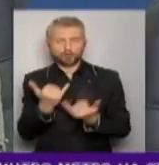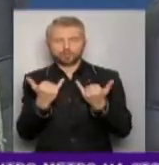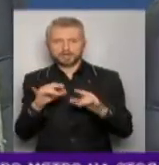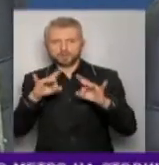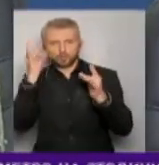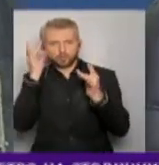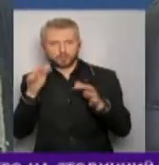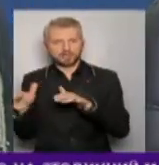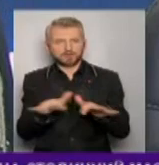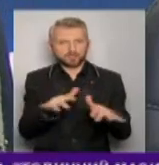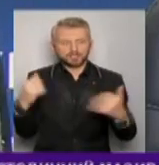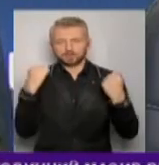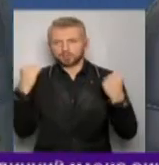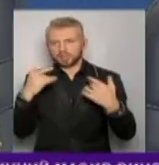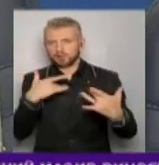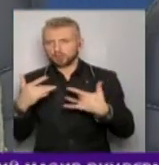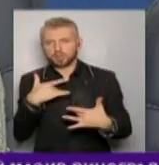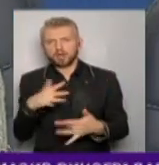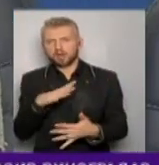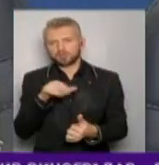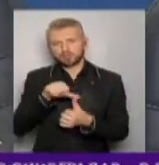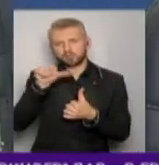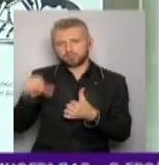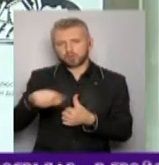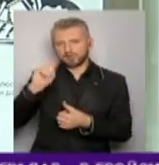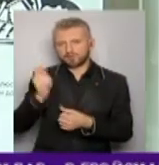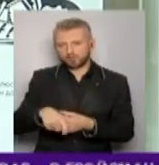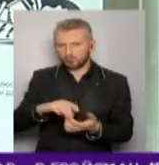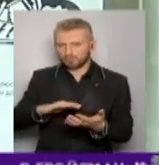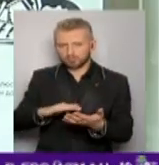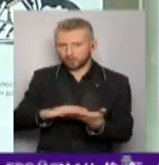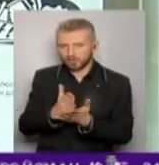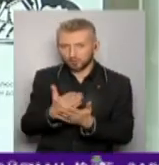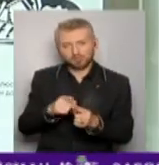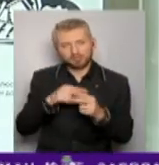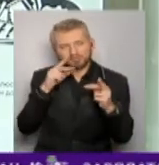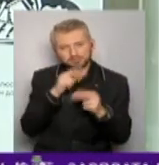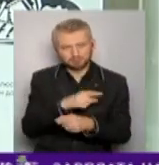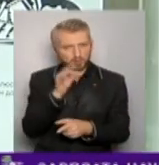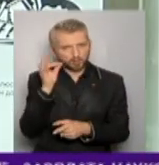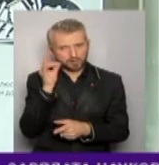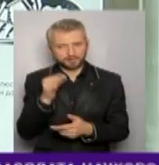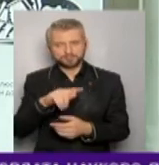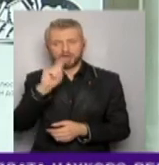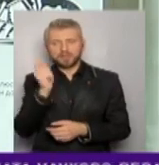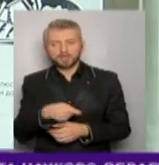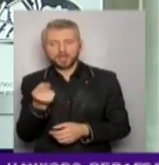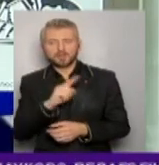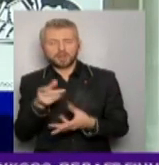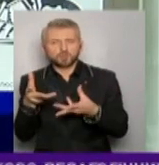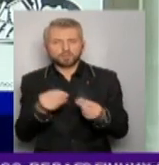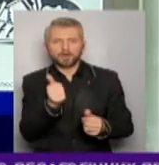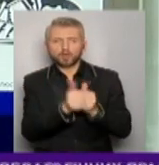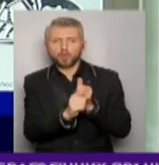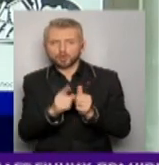діячів, спортсменів і акторів бути поза війною і політикою хибна і навіть лукава. Війна – це те, що зачіпає кожного і всіх,